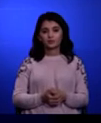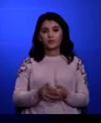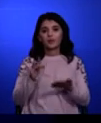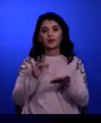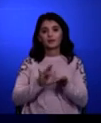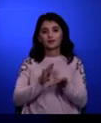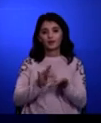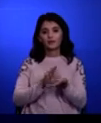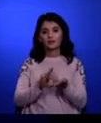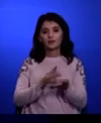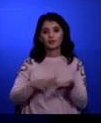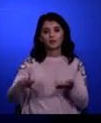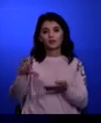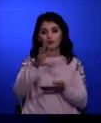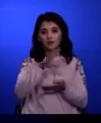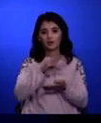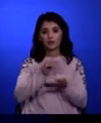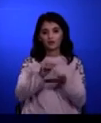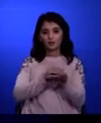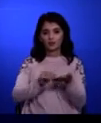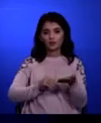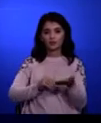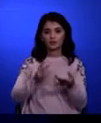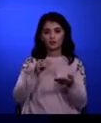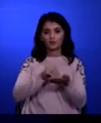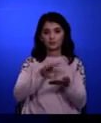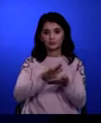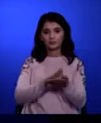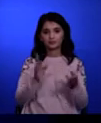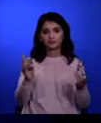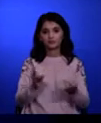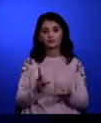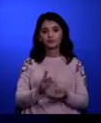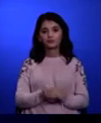Dəftərə hamamız yazıb olamız.